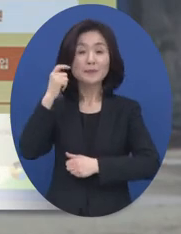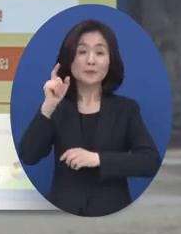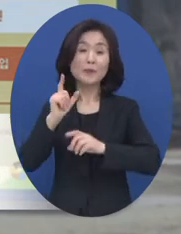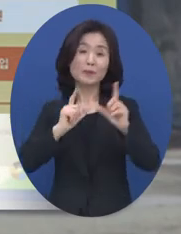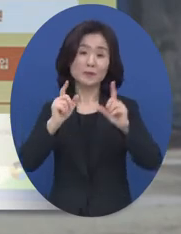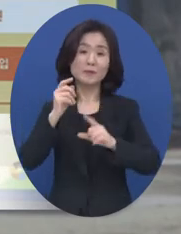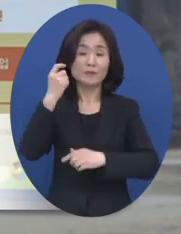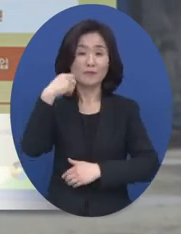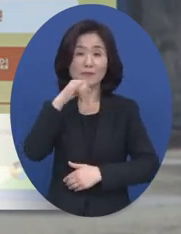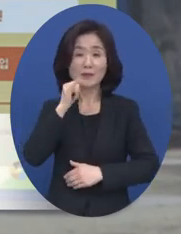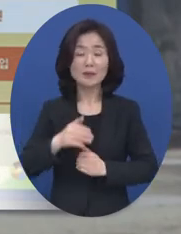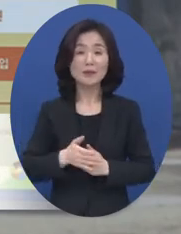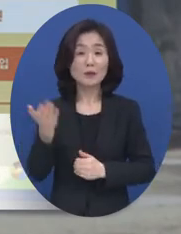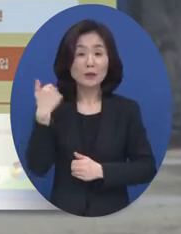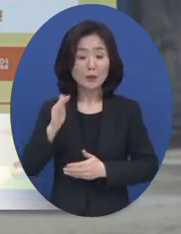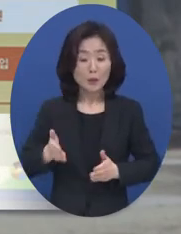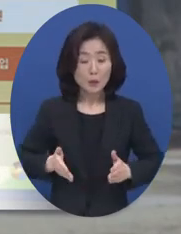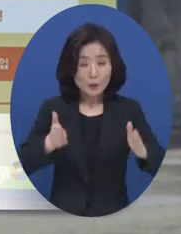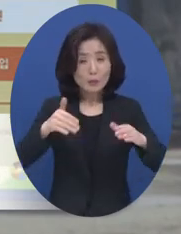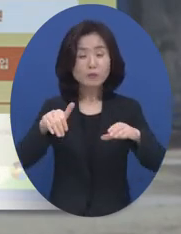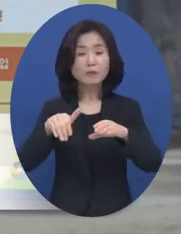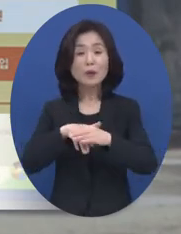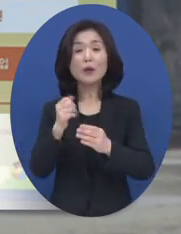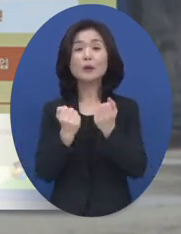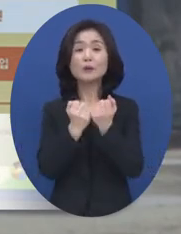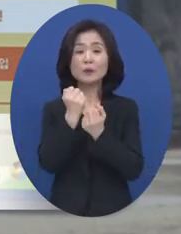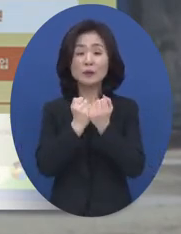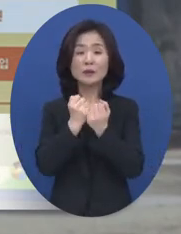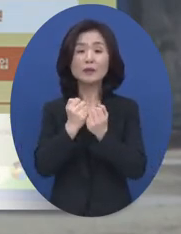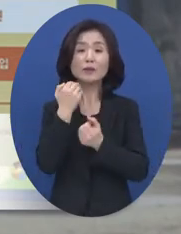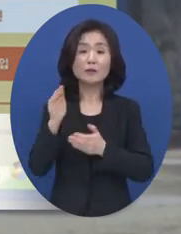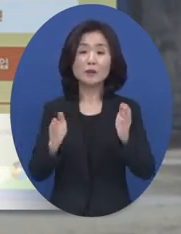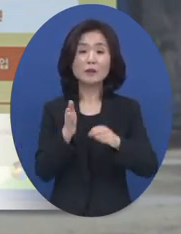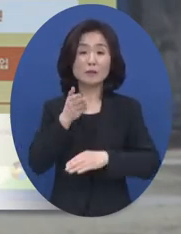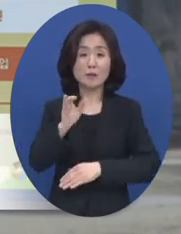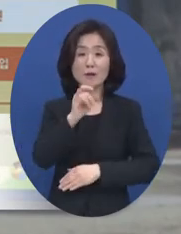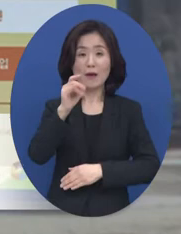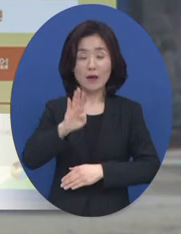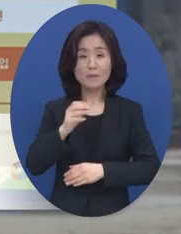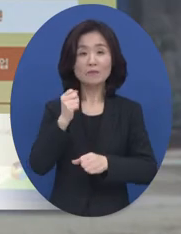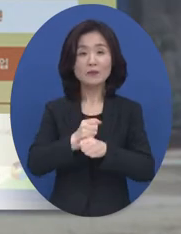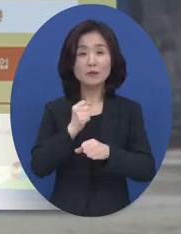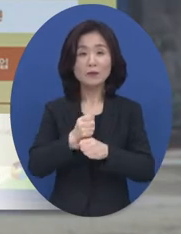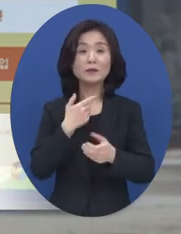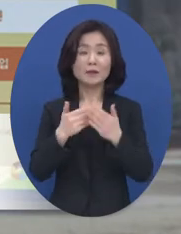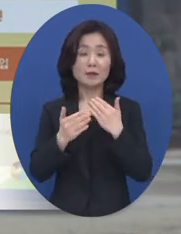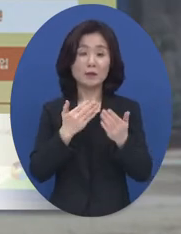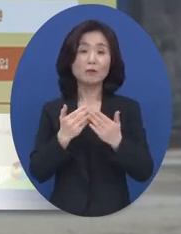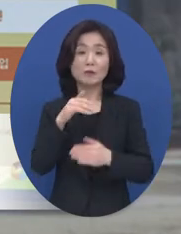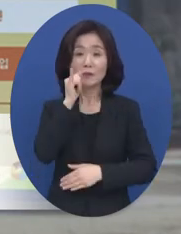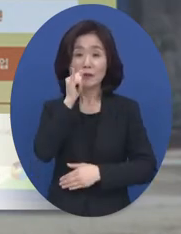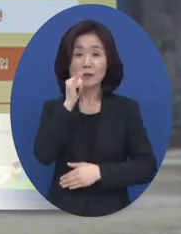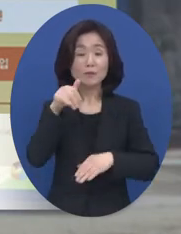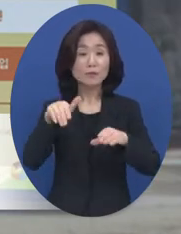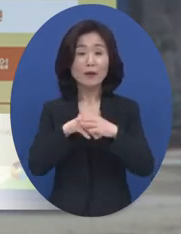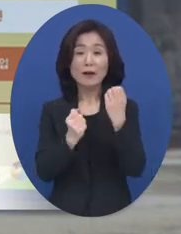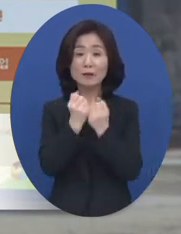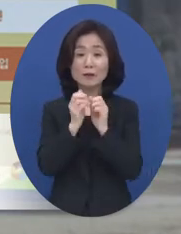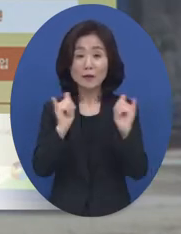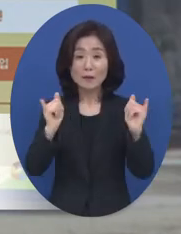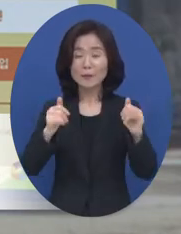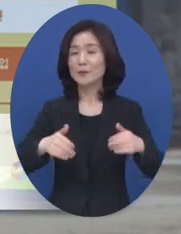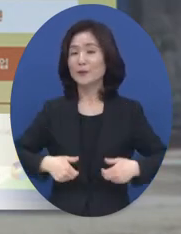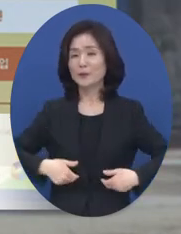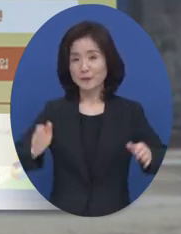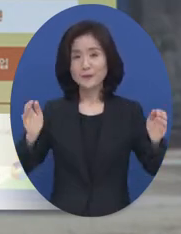이야기가 펼쳐집니다. 최근엔 노선과 문화재 소개 등 경기도가 전용 앱을 출시해 체험하도록 했는데 문화